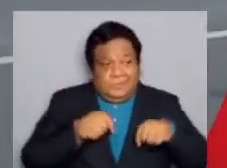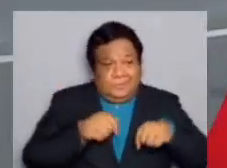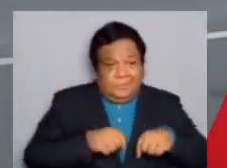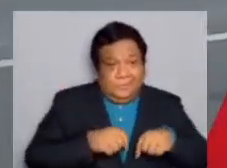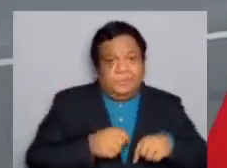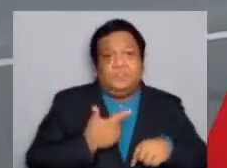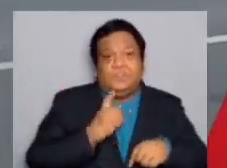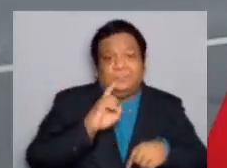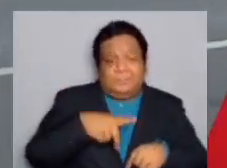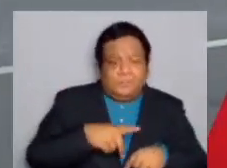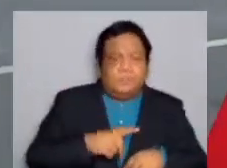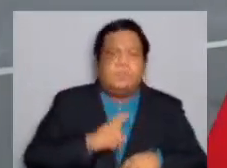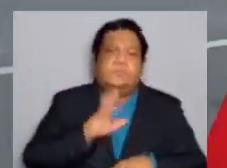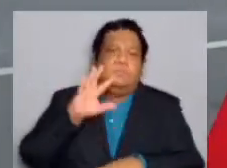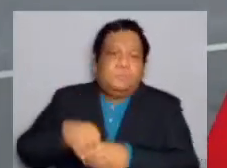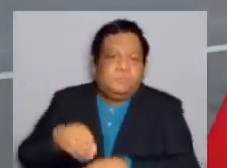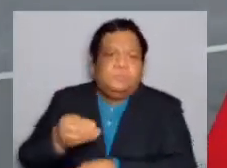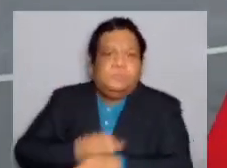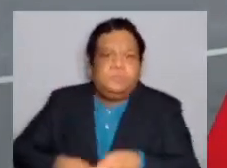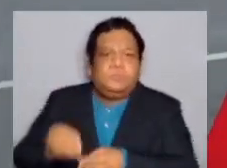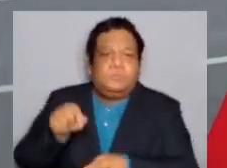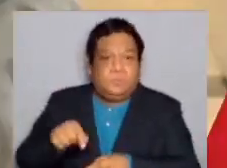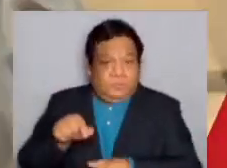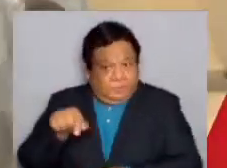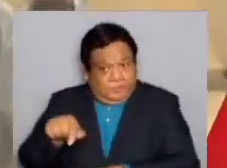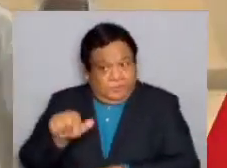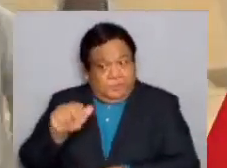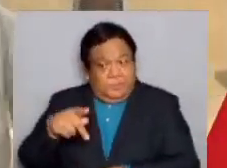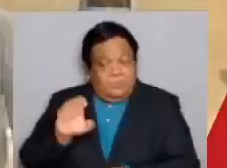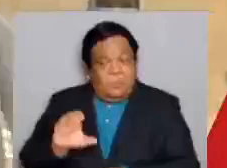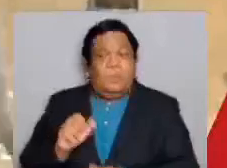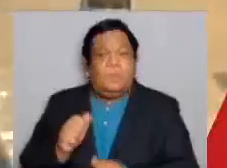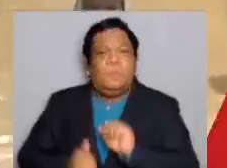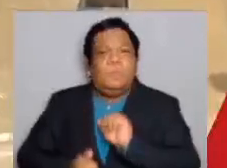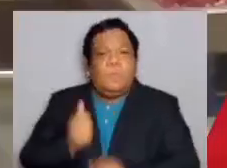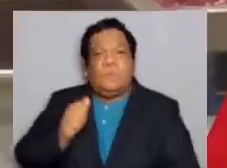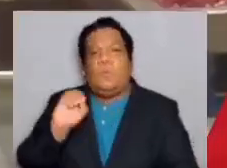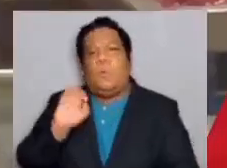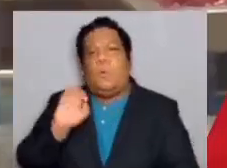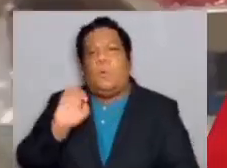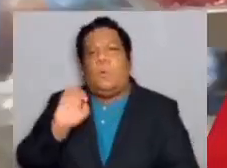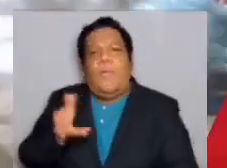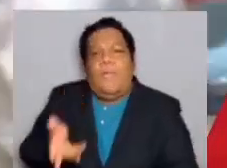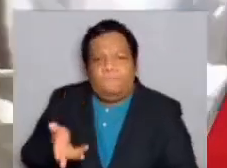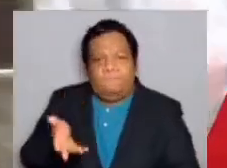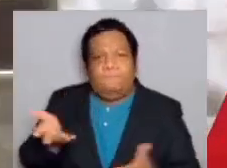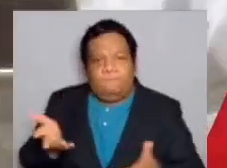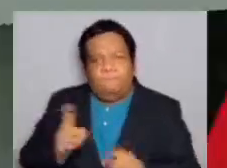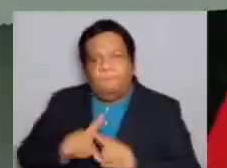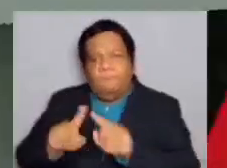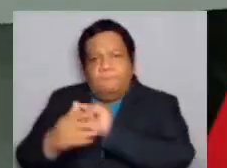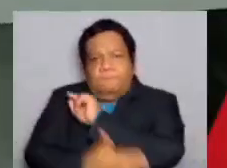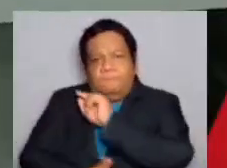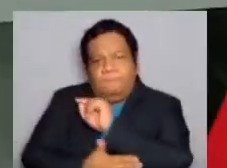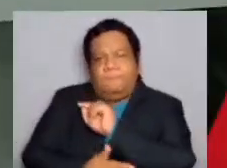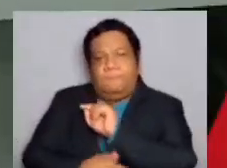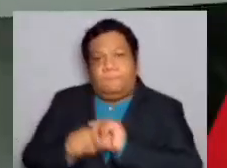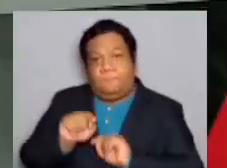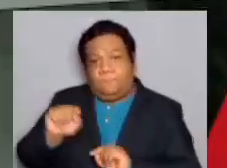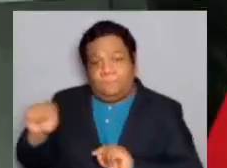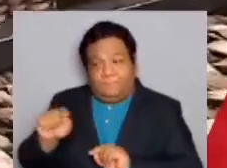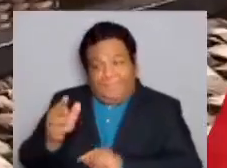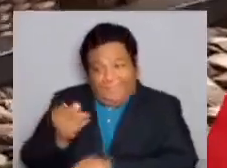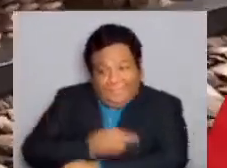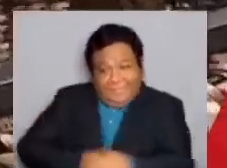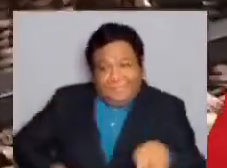rin makikita ang pinakamalaking populasyon ng mga OFW. 85% ang kalakalan ng bansa sa rehiyon na nagbibigay ng access